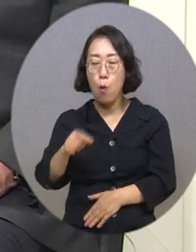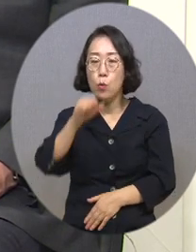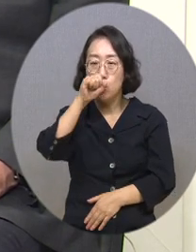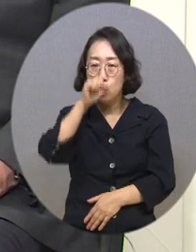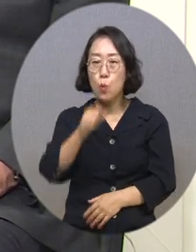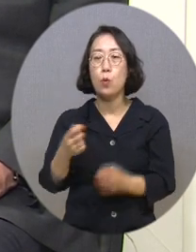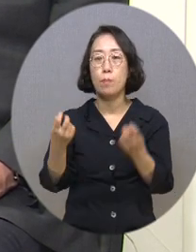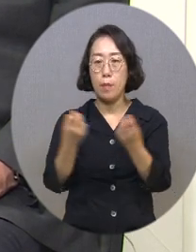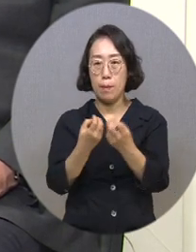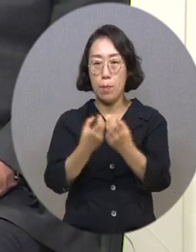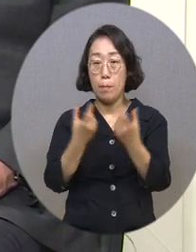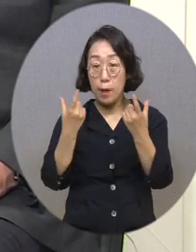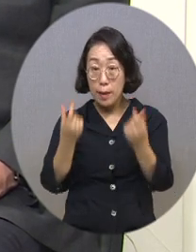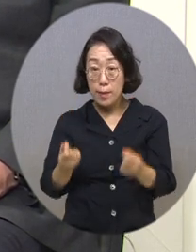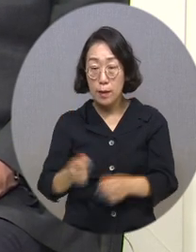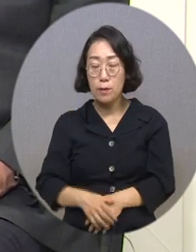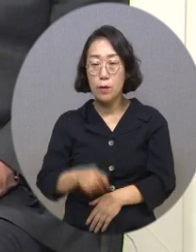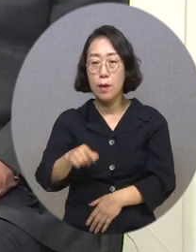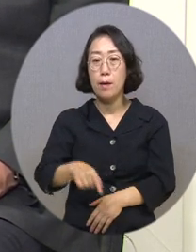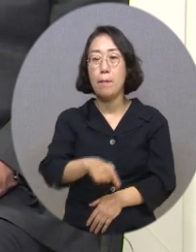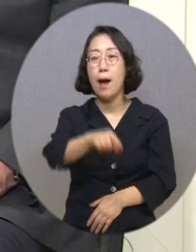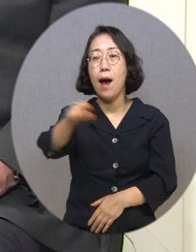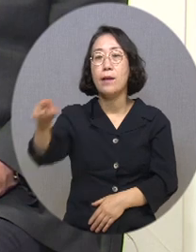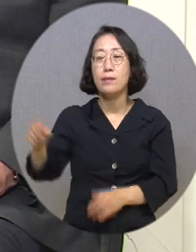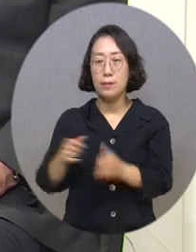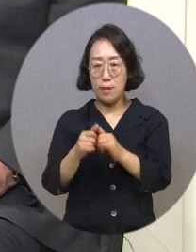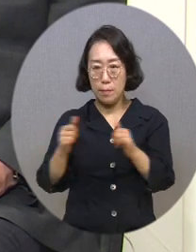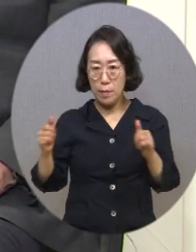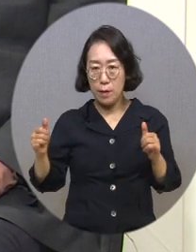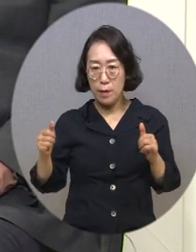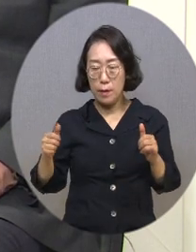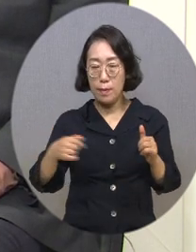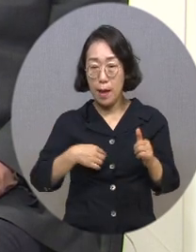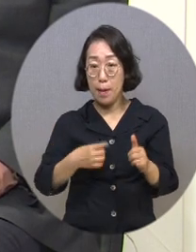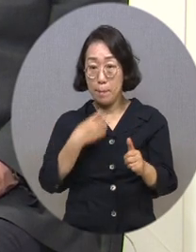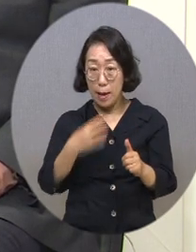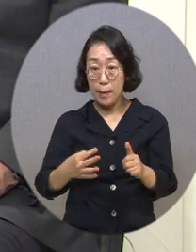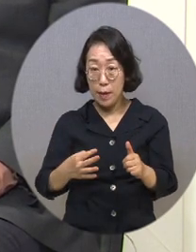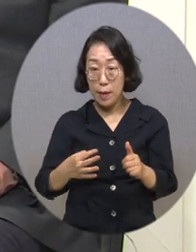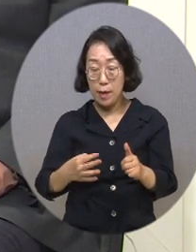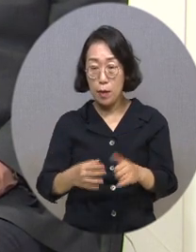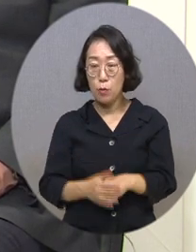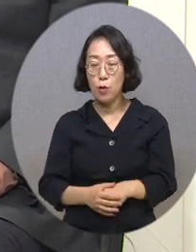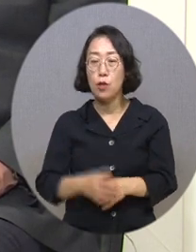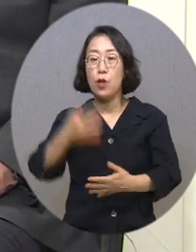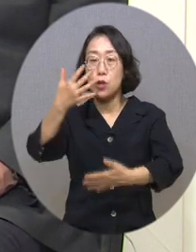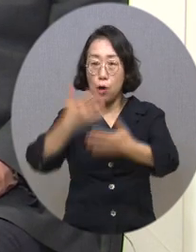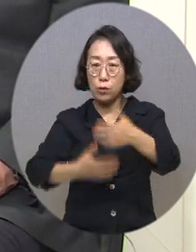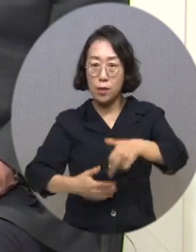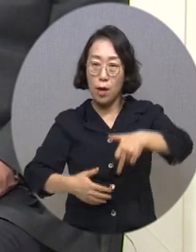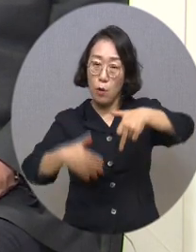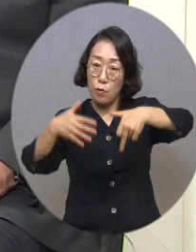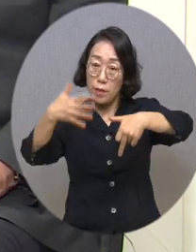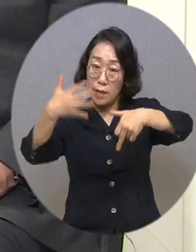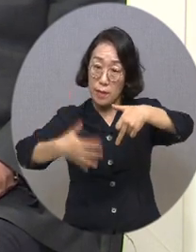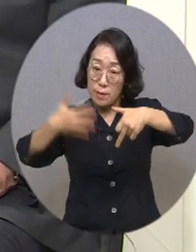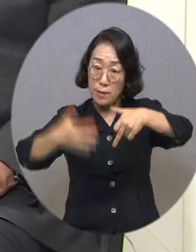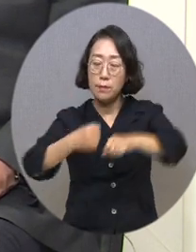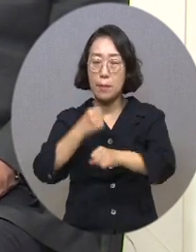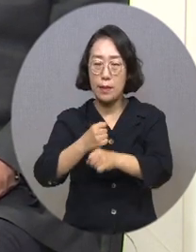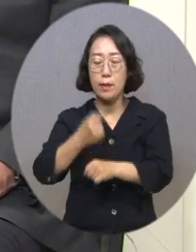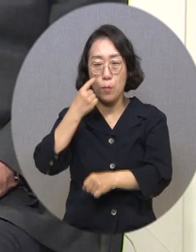너무 좋다라고 해서 많은 분들께 나만의 컨텐츠를 만드세요. 왜냐면 만들지 않으면 찍을 게